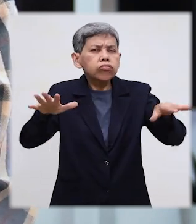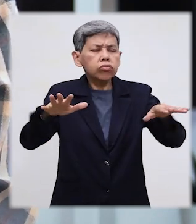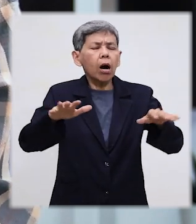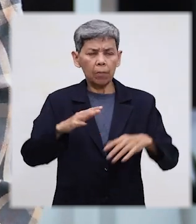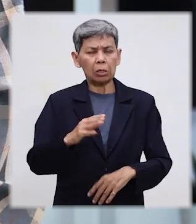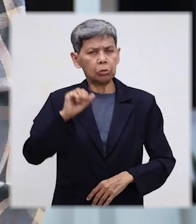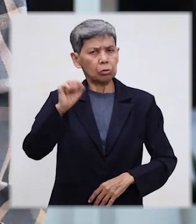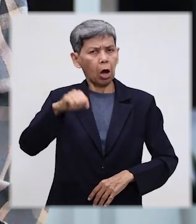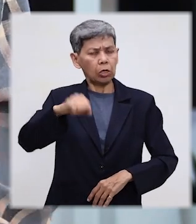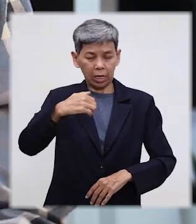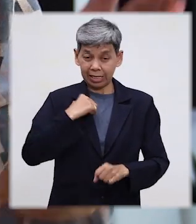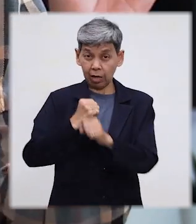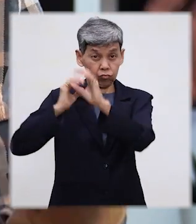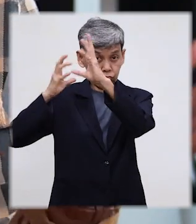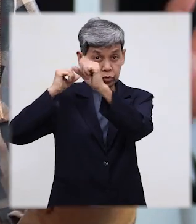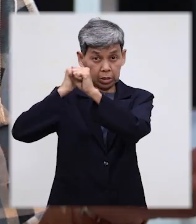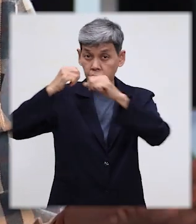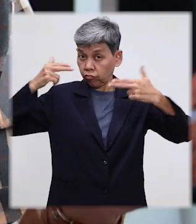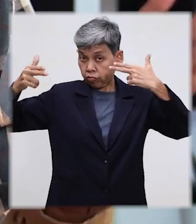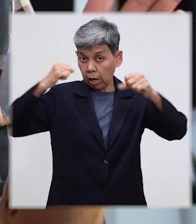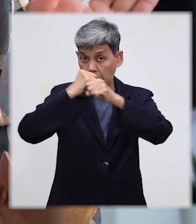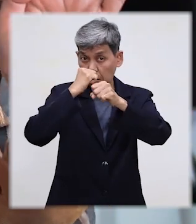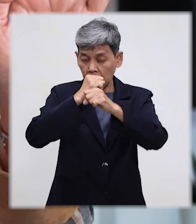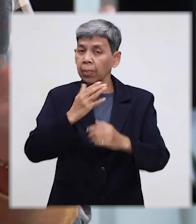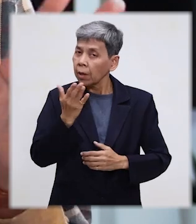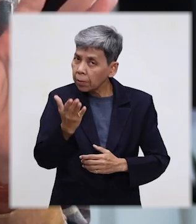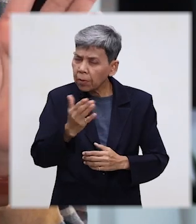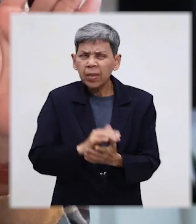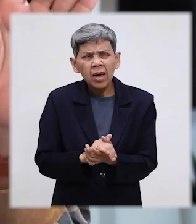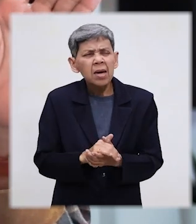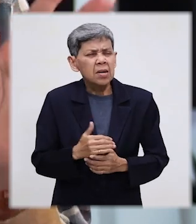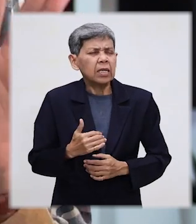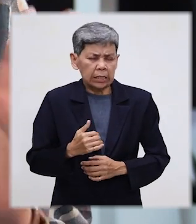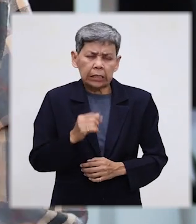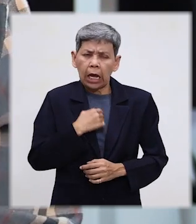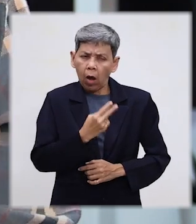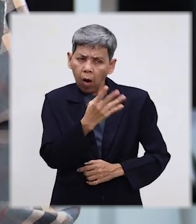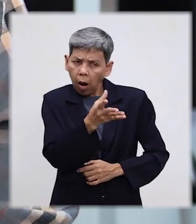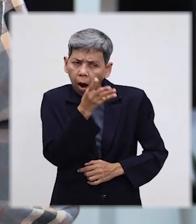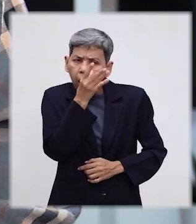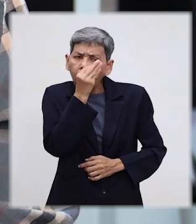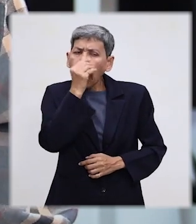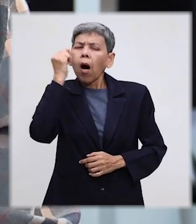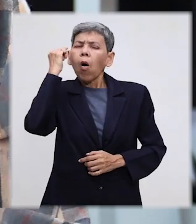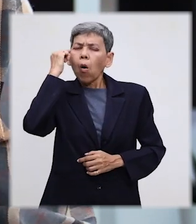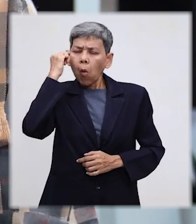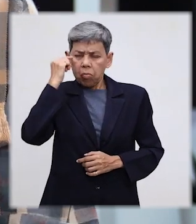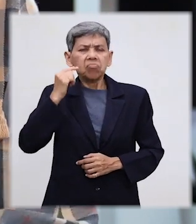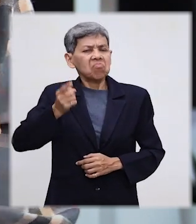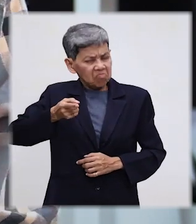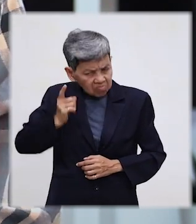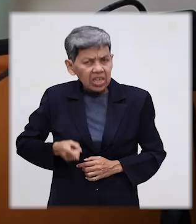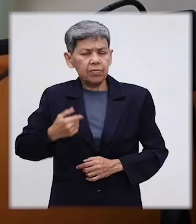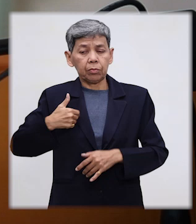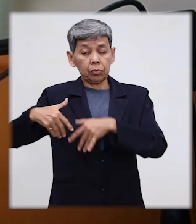ย ครับ มันคือความจริงที่บางมุมที่ในสังคมอาจจะไม่ได้ใกล้ชิดไ